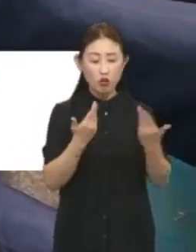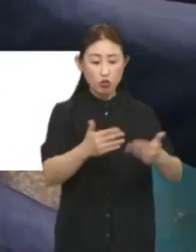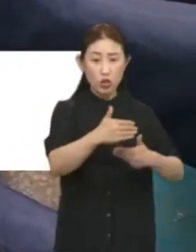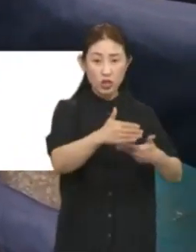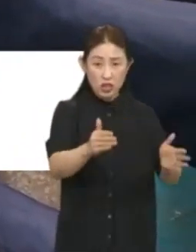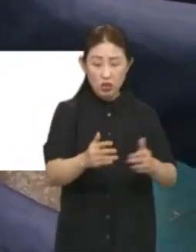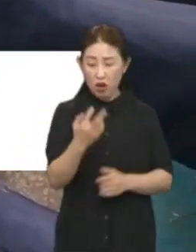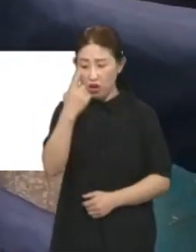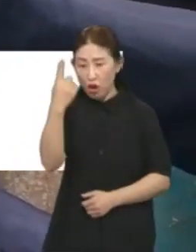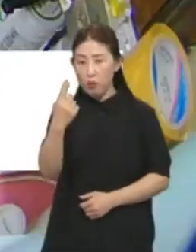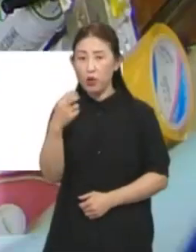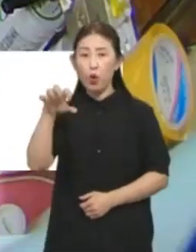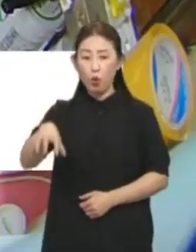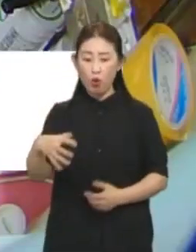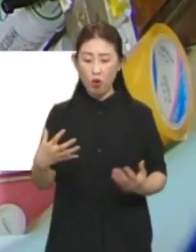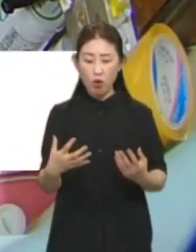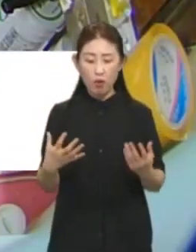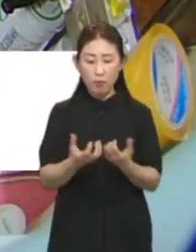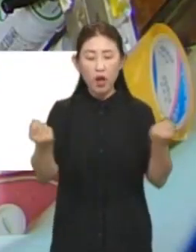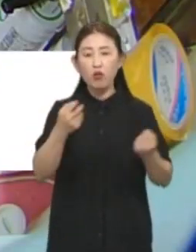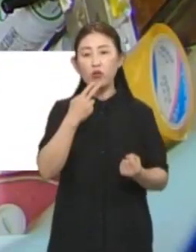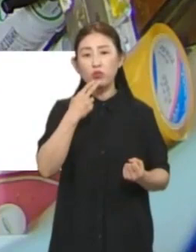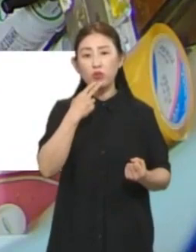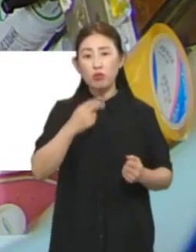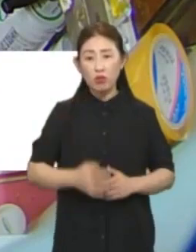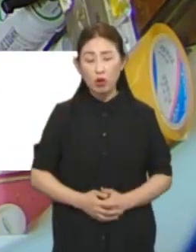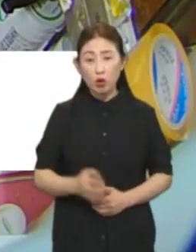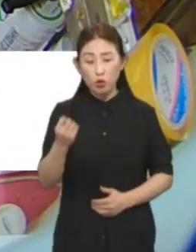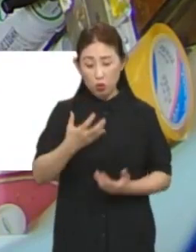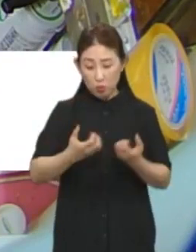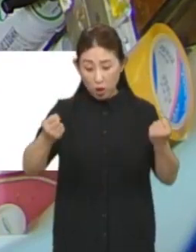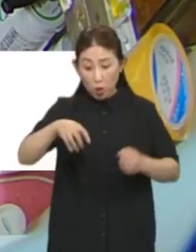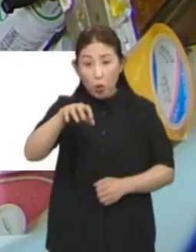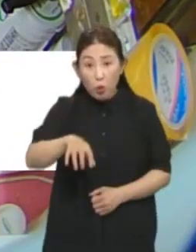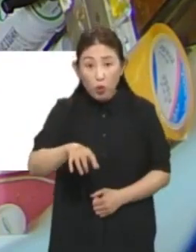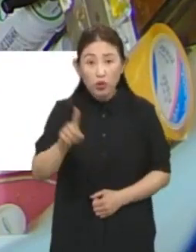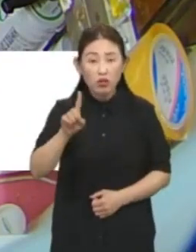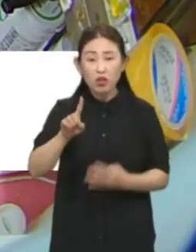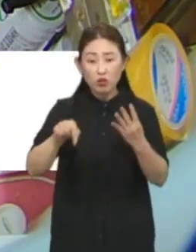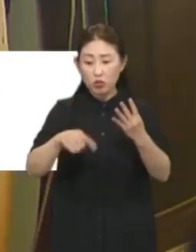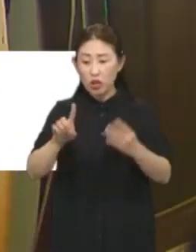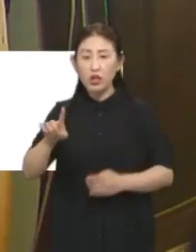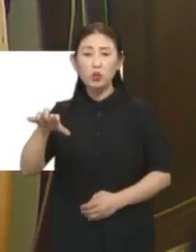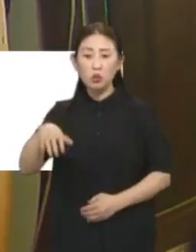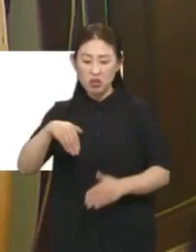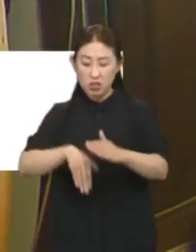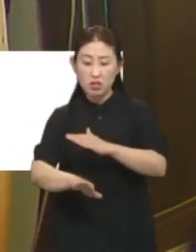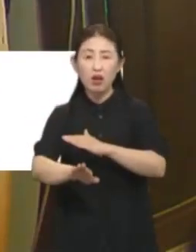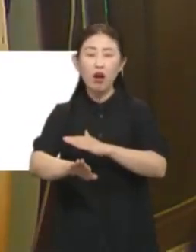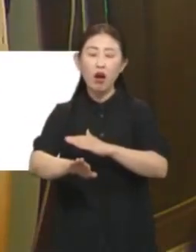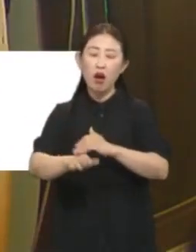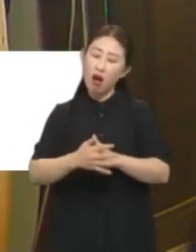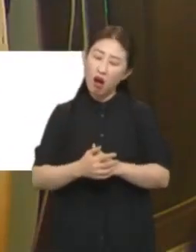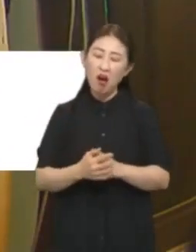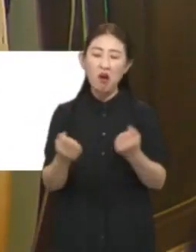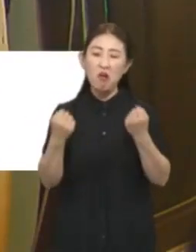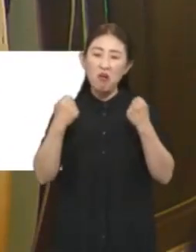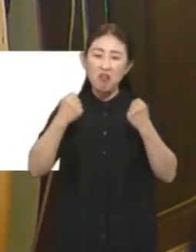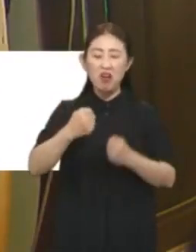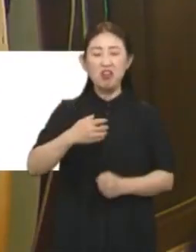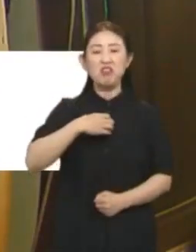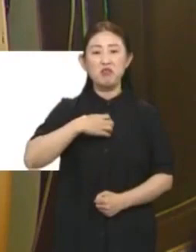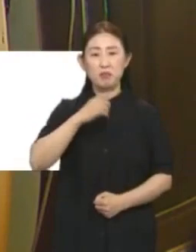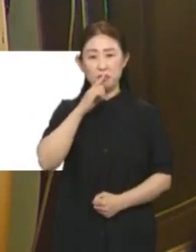휴게시설과 경비 초소가 구분되지 않았고 별도 설치된 휴게시설넷 중 하나는 지하에 설치돼 비위생적인